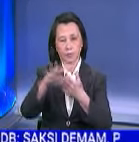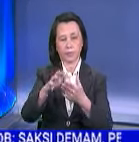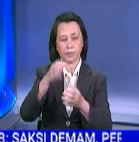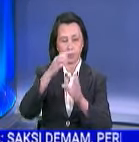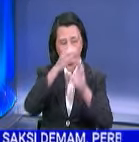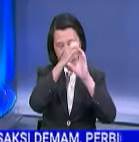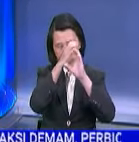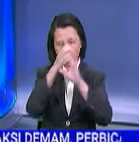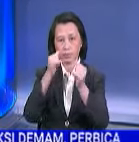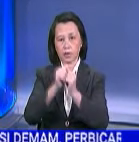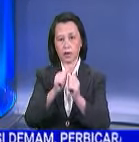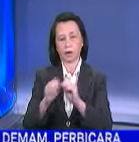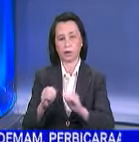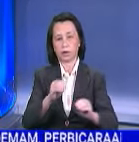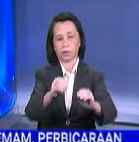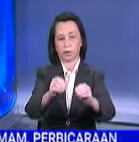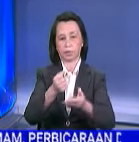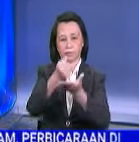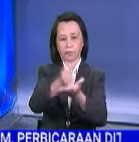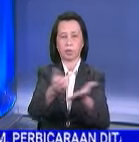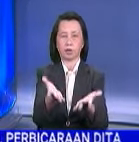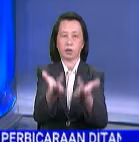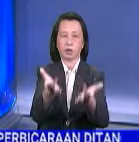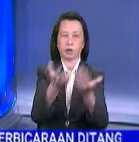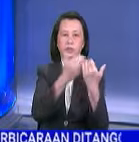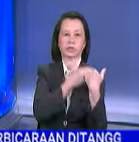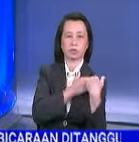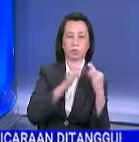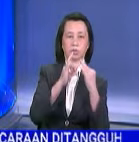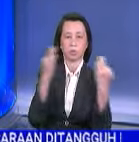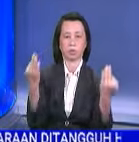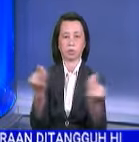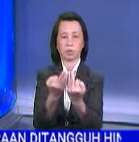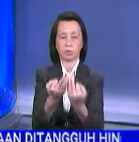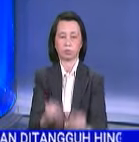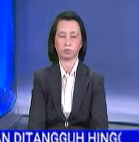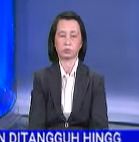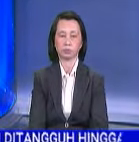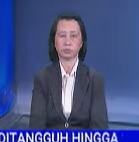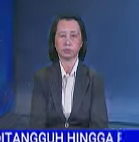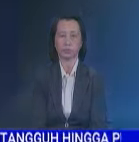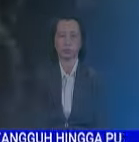banjir yang digerakkan bagi membantu meringankan beban keluarga terjejas.